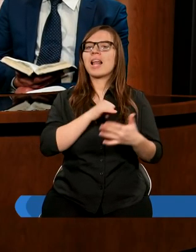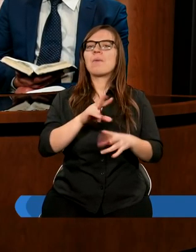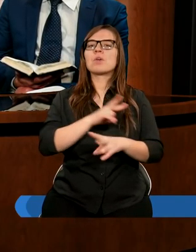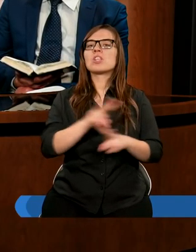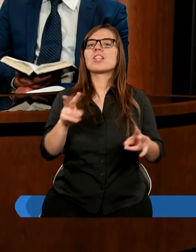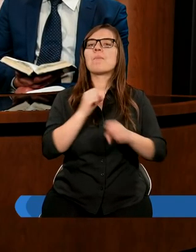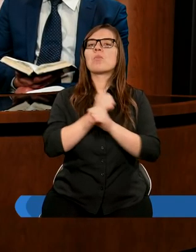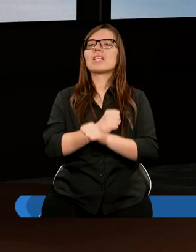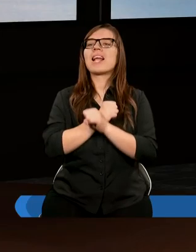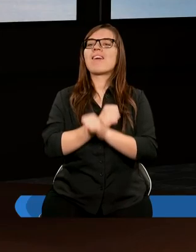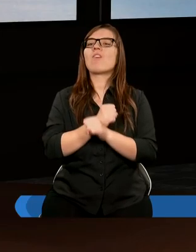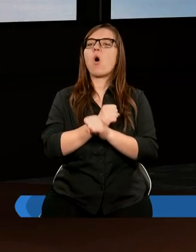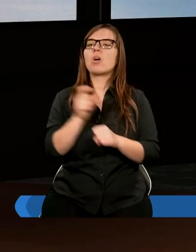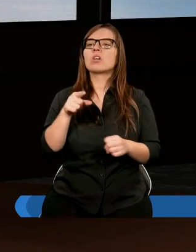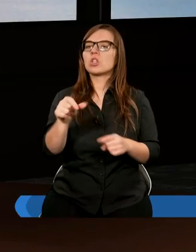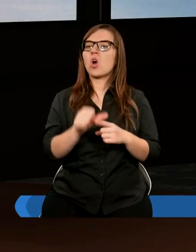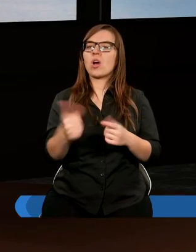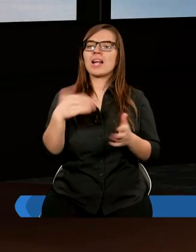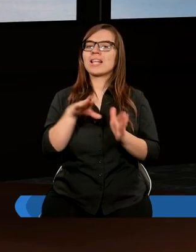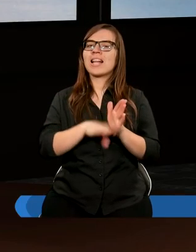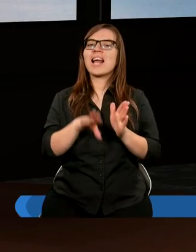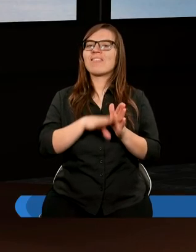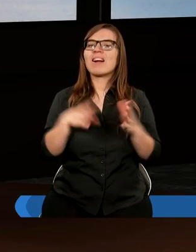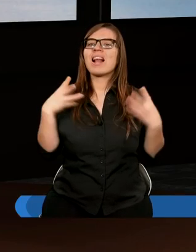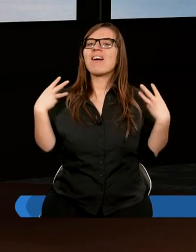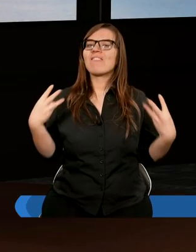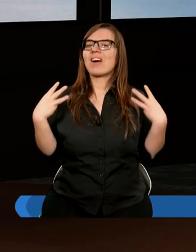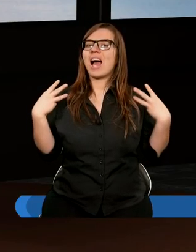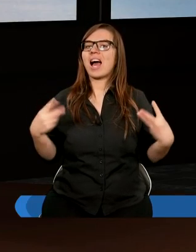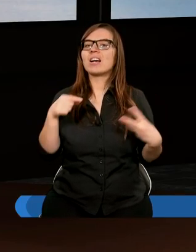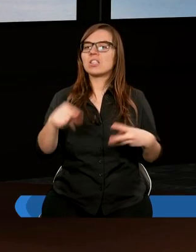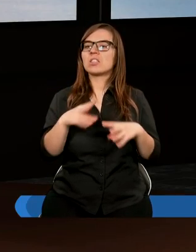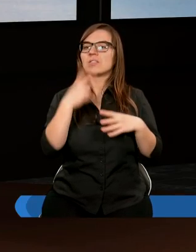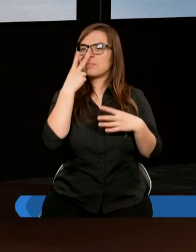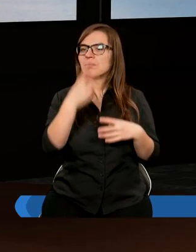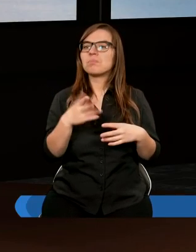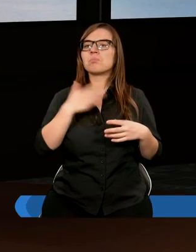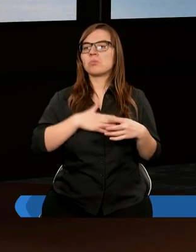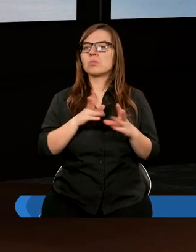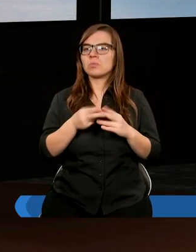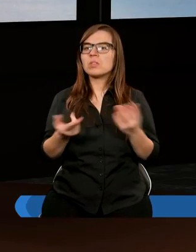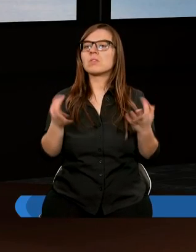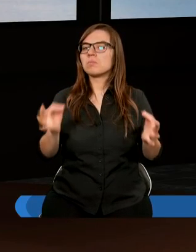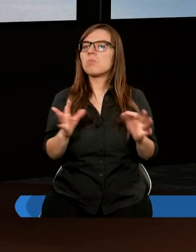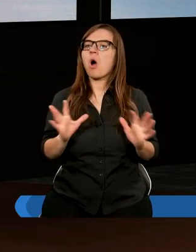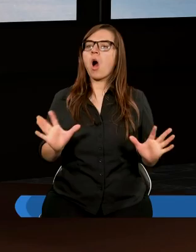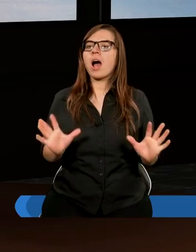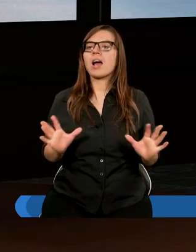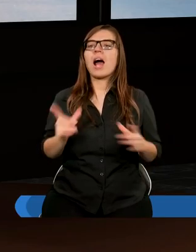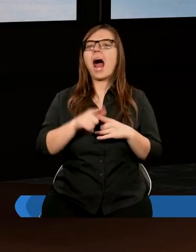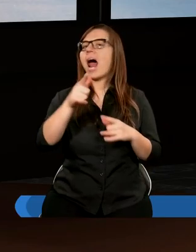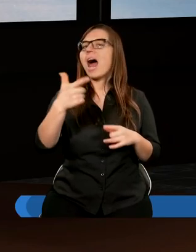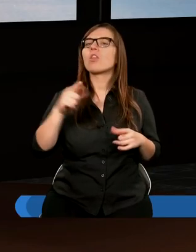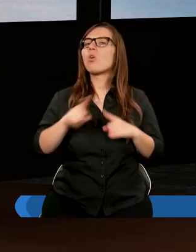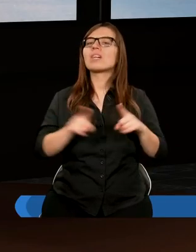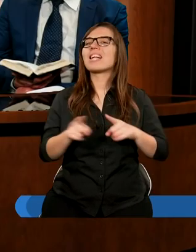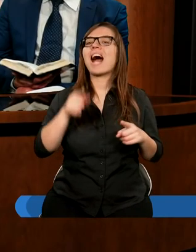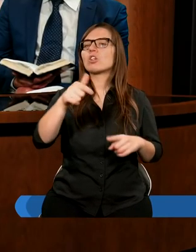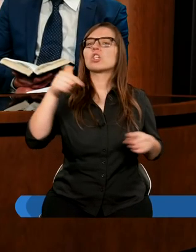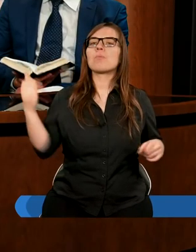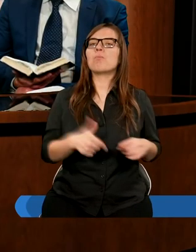zniewolić. To jest niezwykle ważne. Patrzysz, podoba ci się, ale nie musisz mieć.